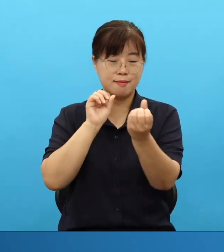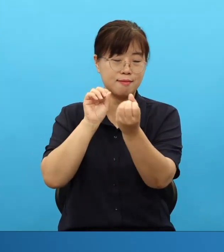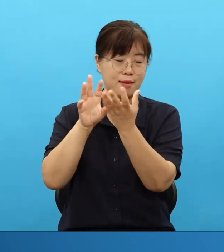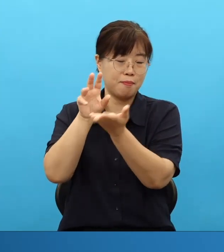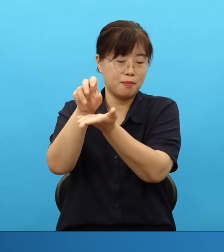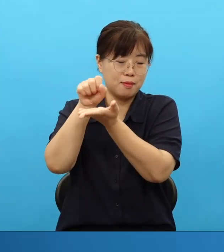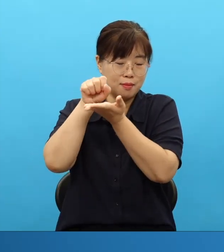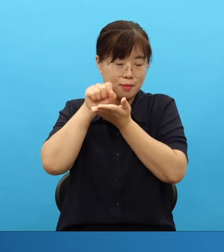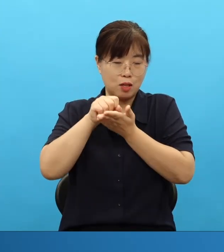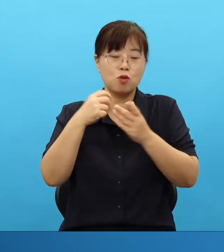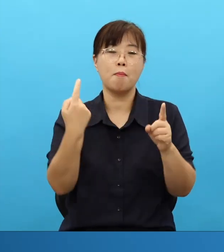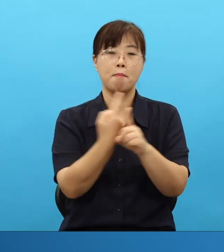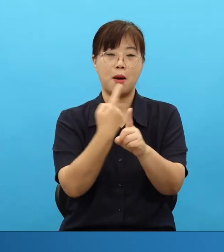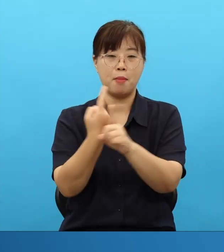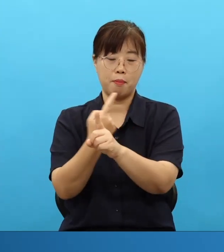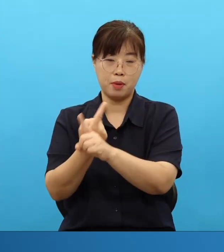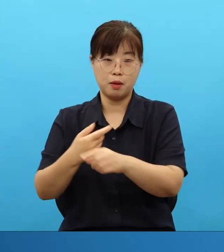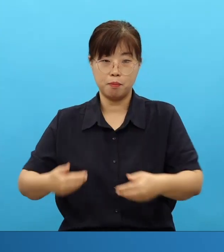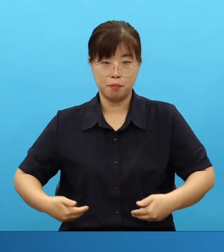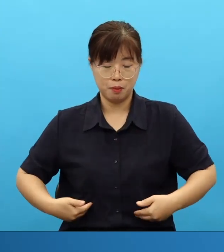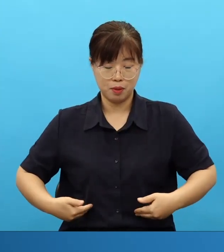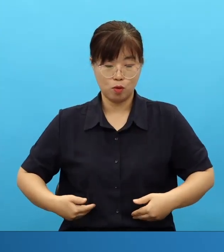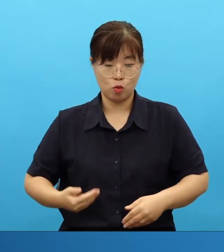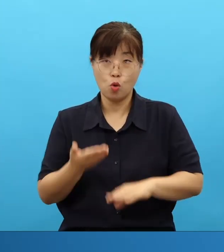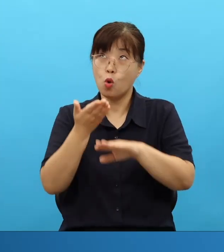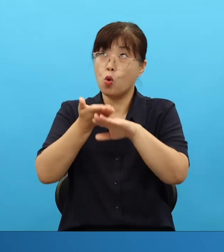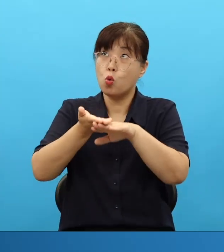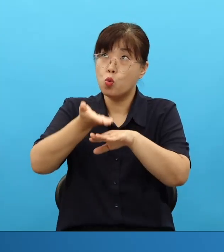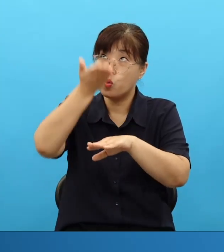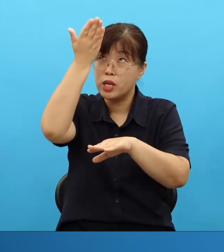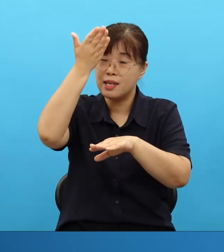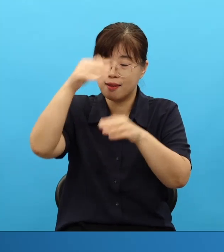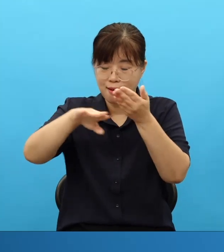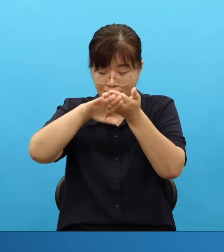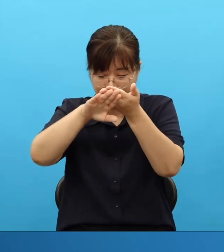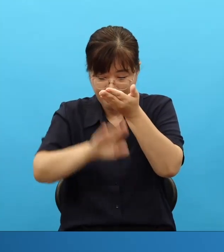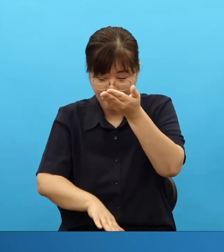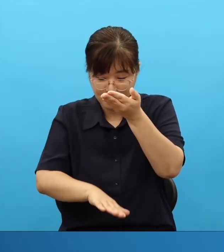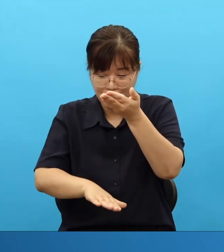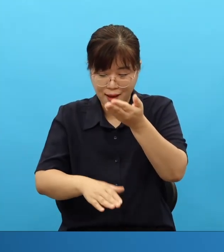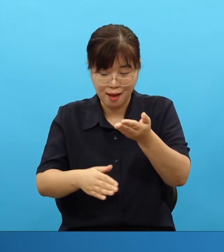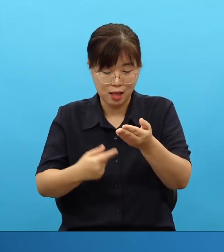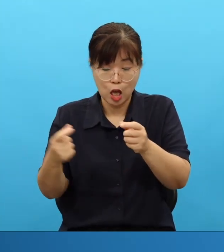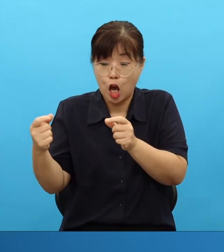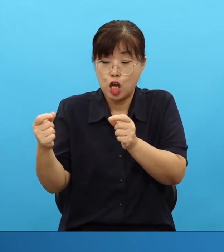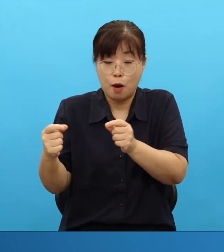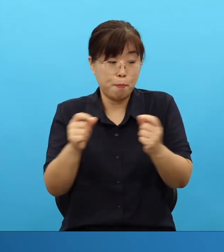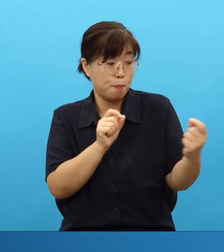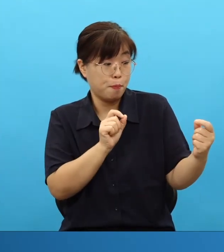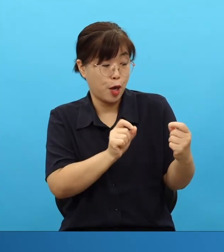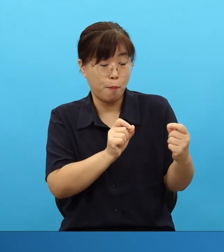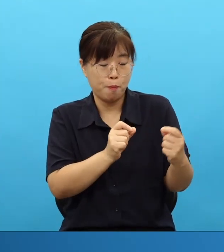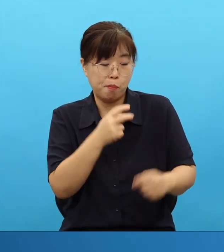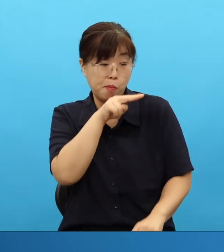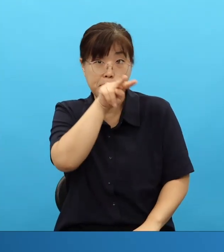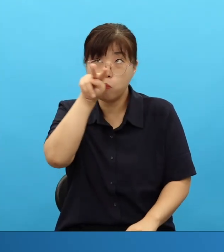겁니다 위 아래 옆을 보는 겁니다 그거는요